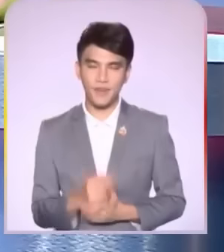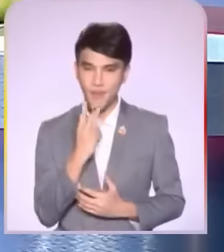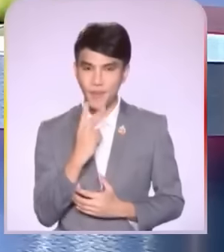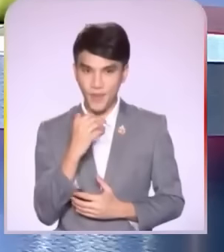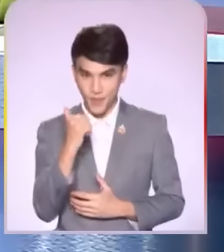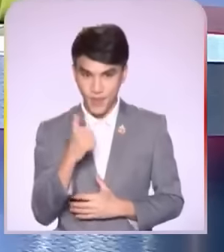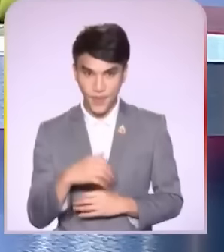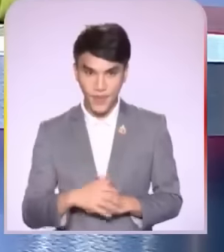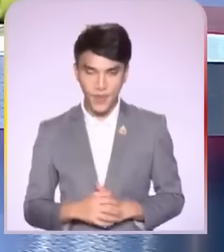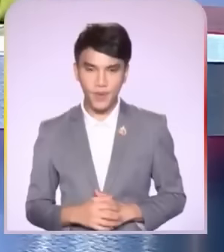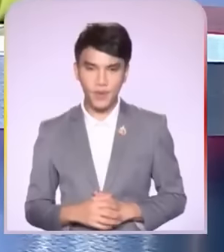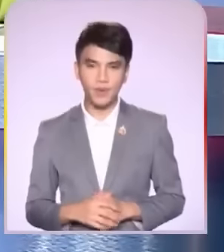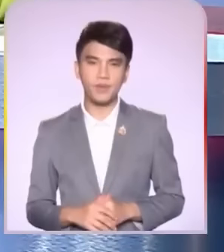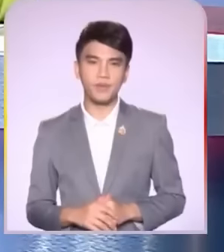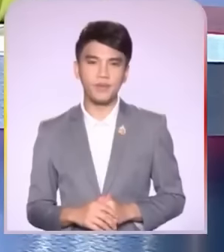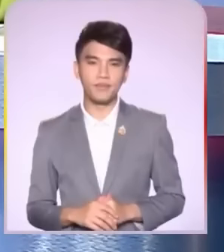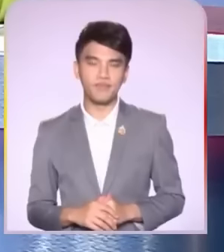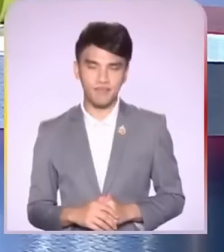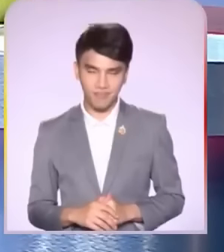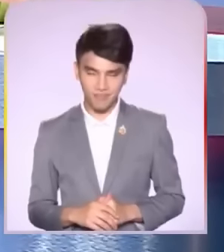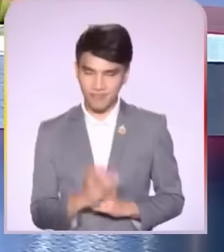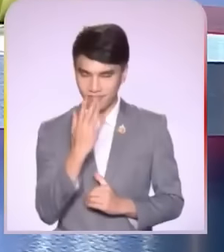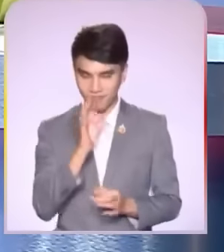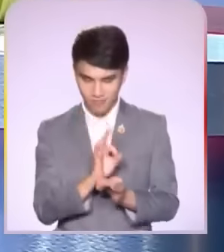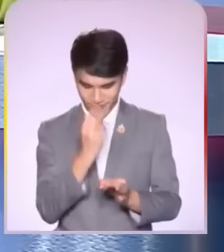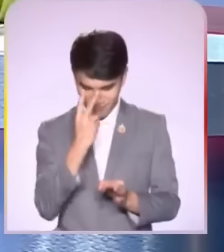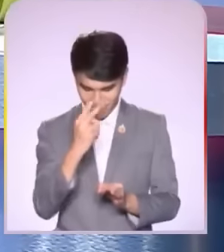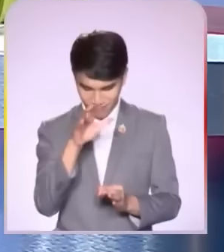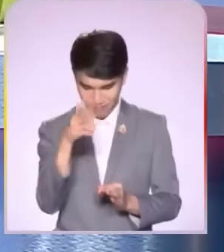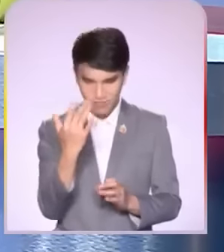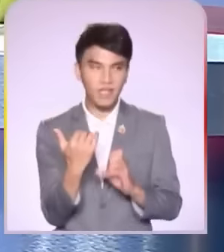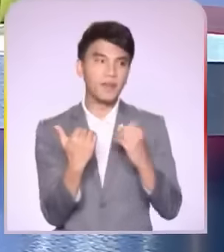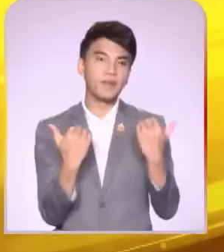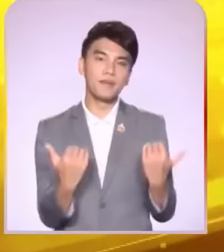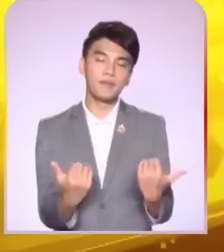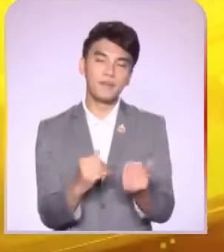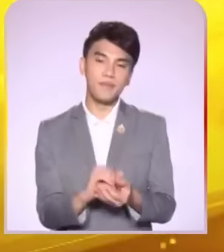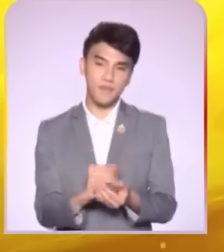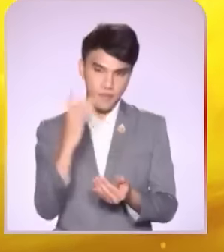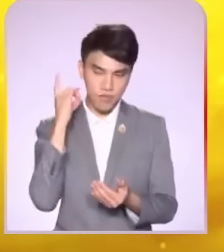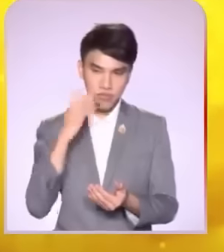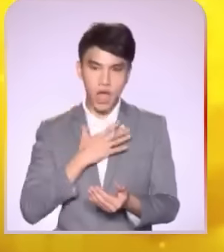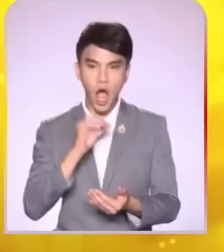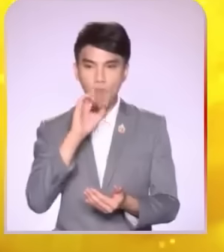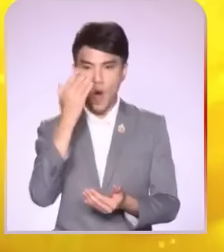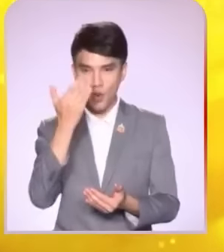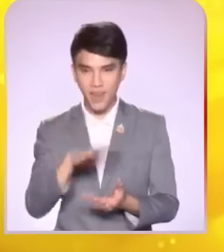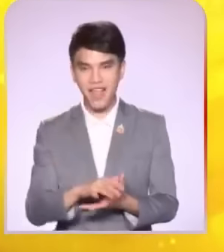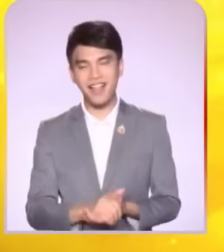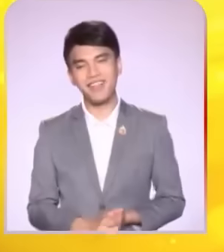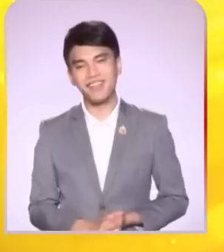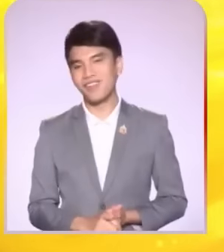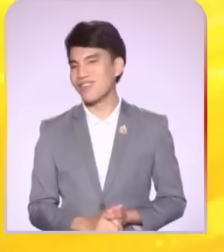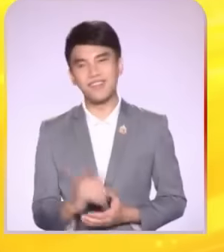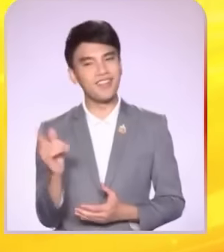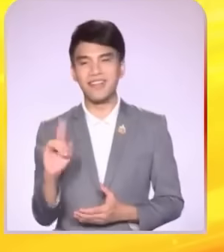กันค่ะแต่ว่าเดี๋ยวพาไปดูบรรยากาศหน้าธนาคารกันหน่อยกันแล้วกันหลังจากที่จริงๆเมื่อวานเราก็บอกไปนะพี่ทินบอกว่